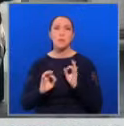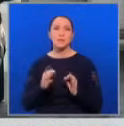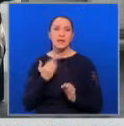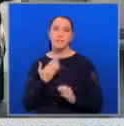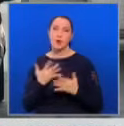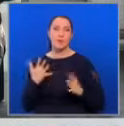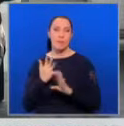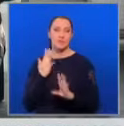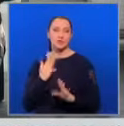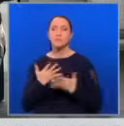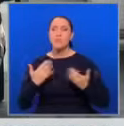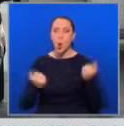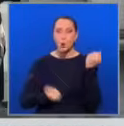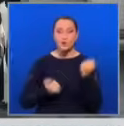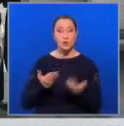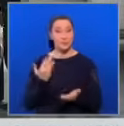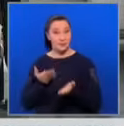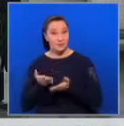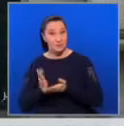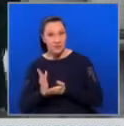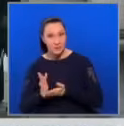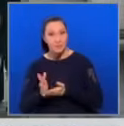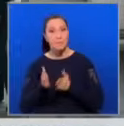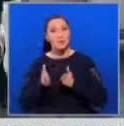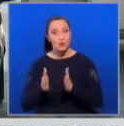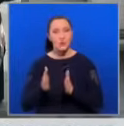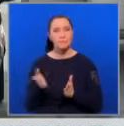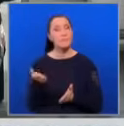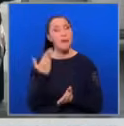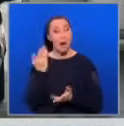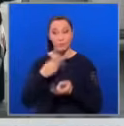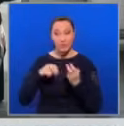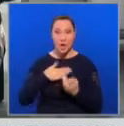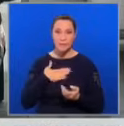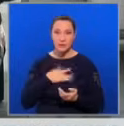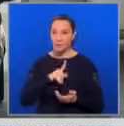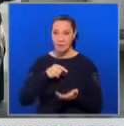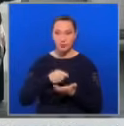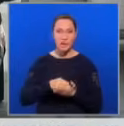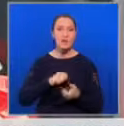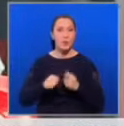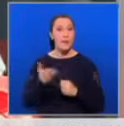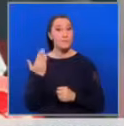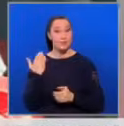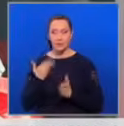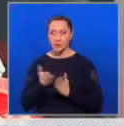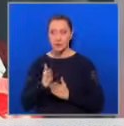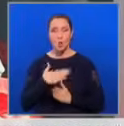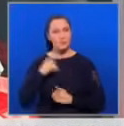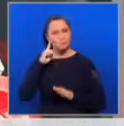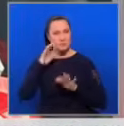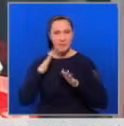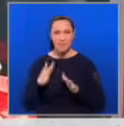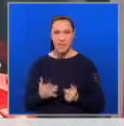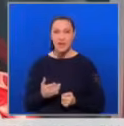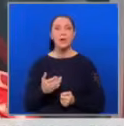опашки а много от шофьорите преди да тръгнат на път бяха проверили дали имат неплатени глоби преди да тръгна ако имам съмнение